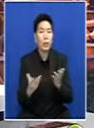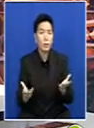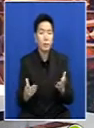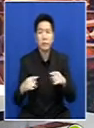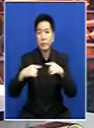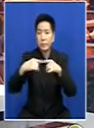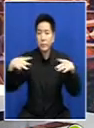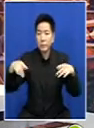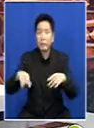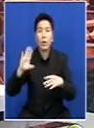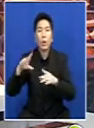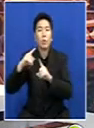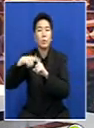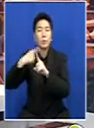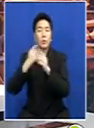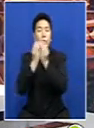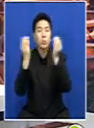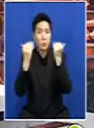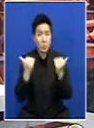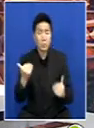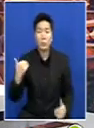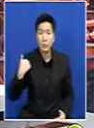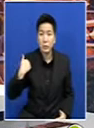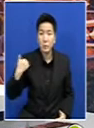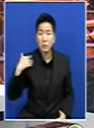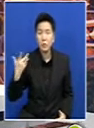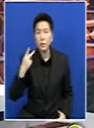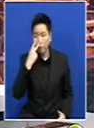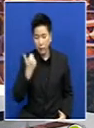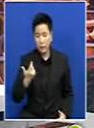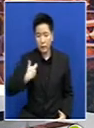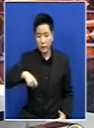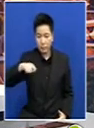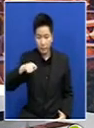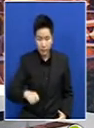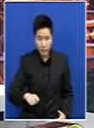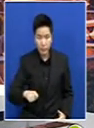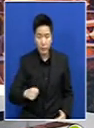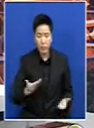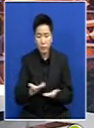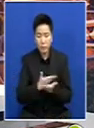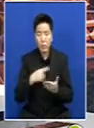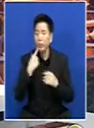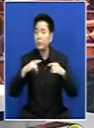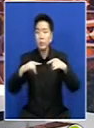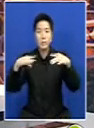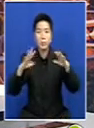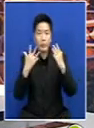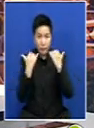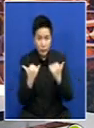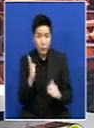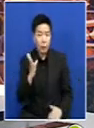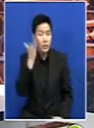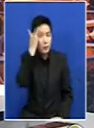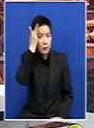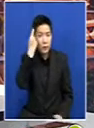ขัดกับตัวของรัฐธรรมนูญชั่วคราวที่ใช้อยู่ในปัจจุบันหรือไม่นะครับซึ่งศาลมีคำวิจัยออกมาว่าไม่ขัดวันนี้มีความเห็นออกม